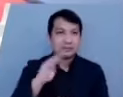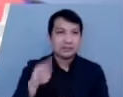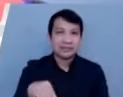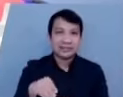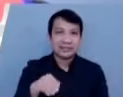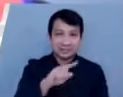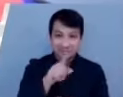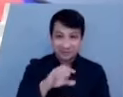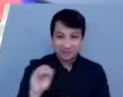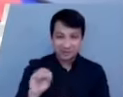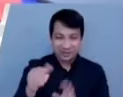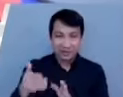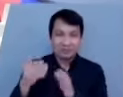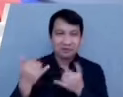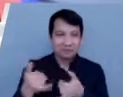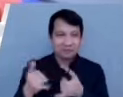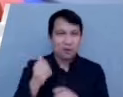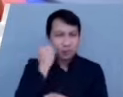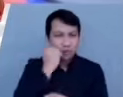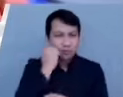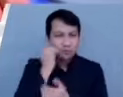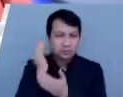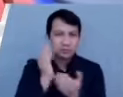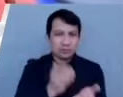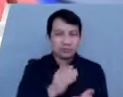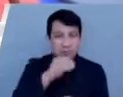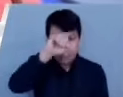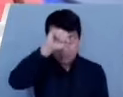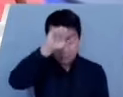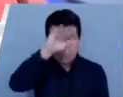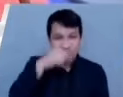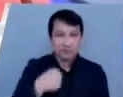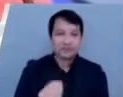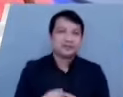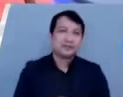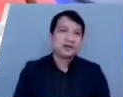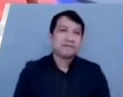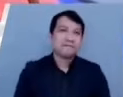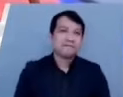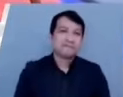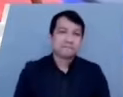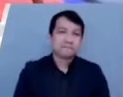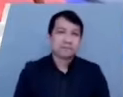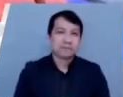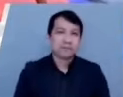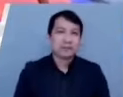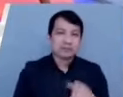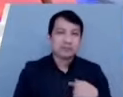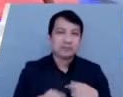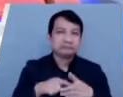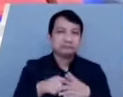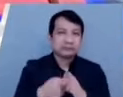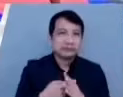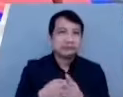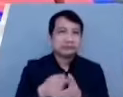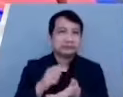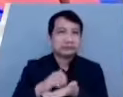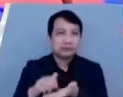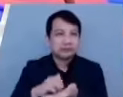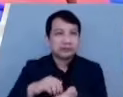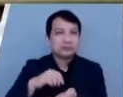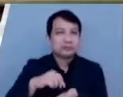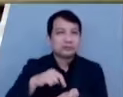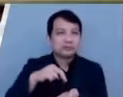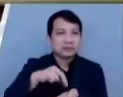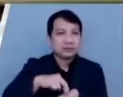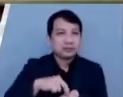And then, palagi kami dinadala po doon ng lolo ko po. So, doon kami nagtatry hanggang sa matuto po kami ng mga